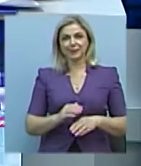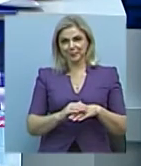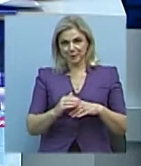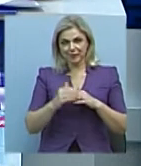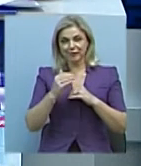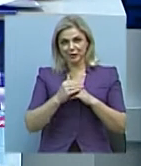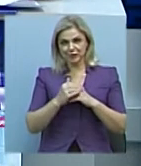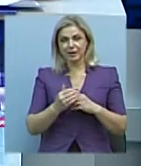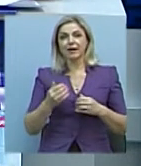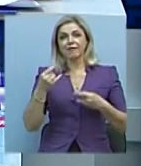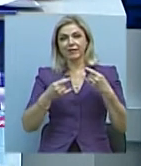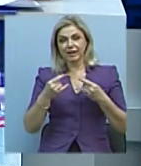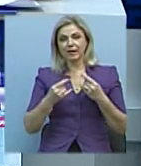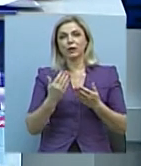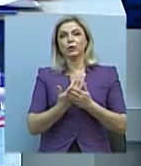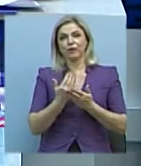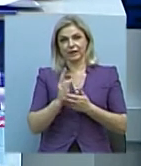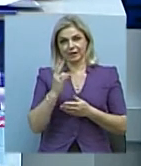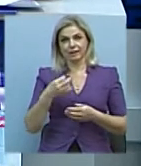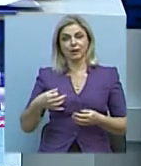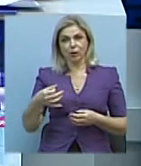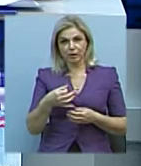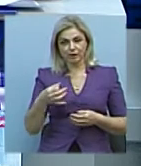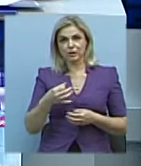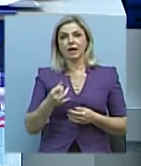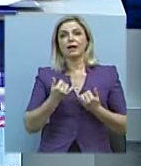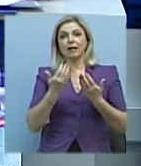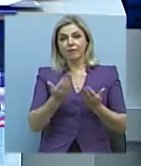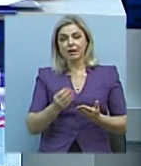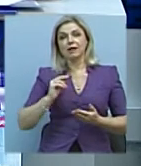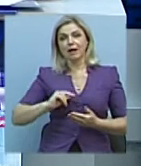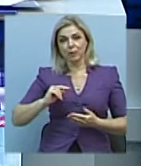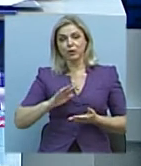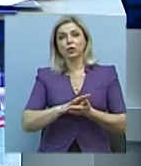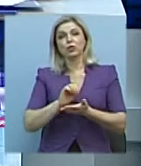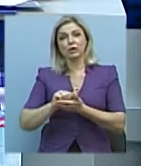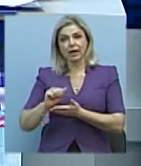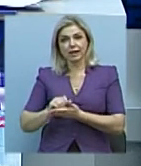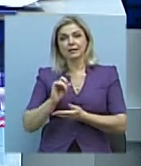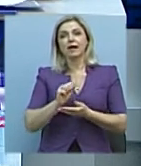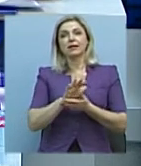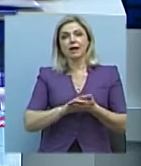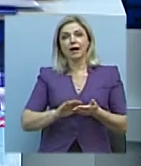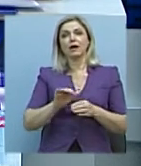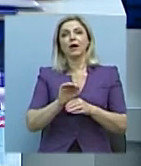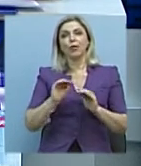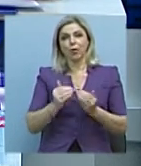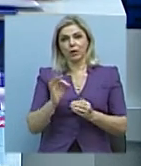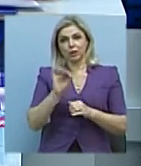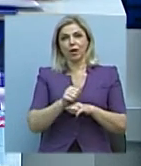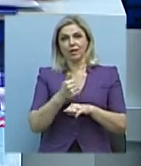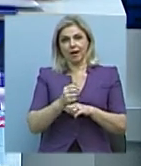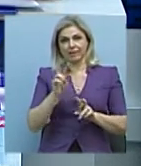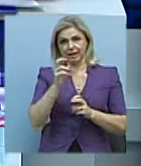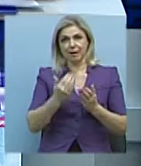Доброго вечора. В ефірі телевізійні новини Миколаївщини. В студії для вас сьогодні працює Веня Голубова. І далі коротко про основні теми